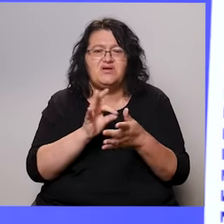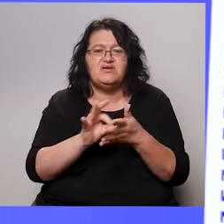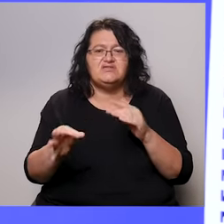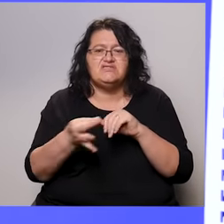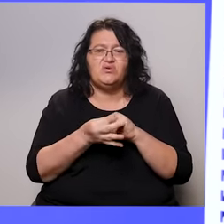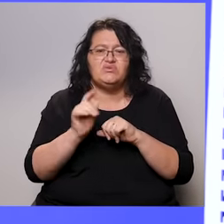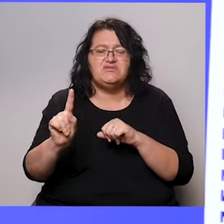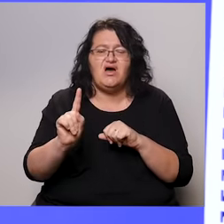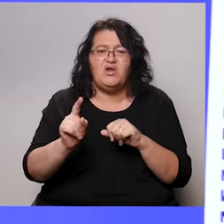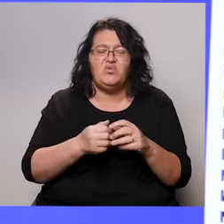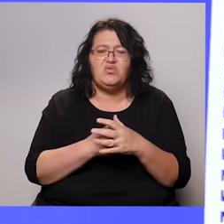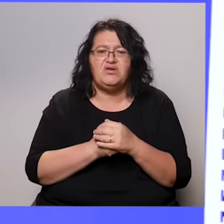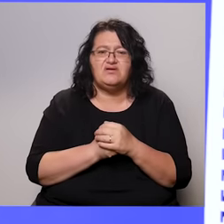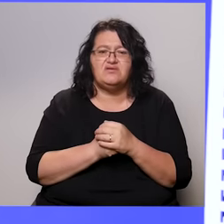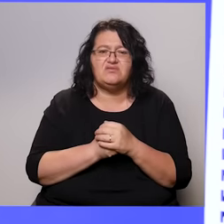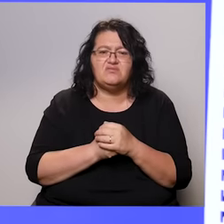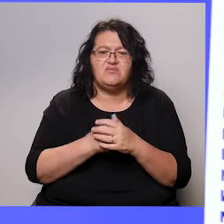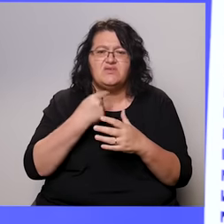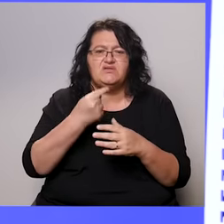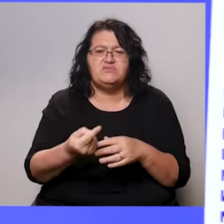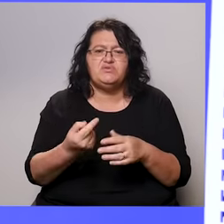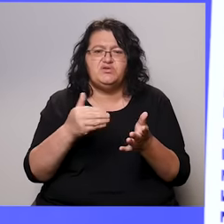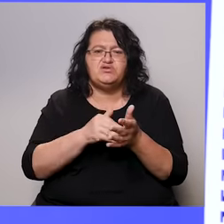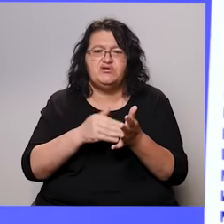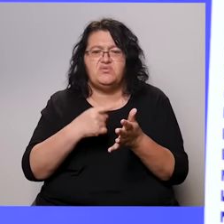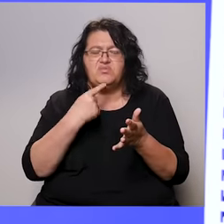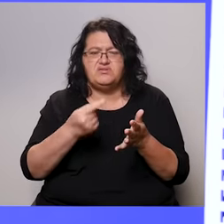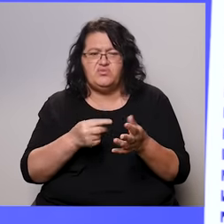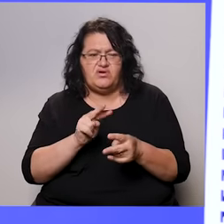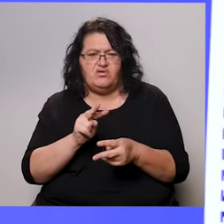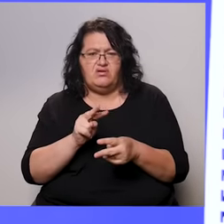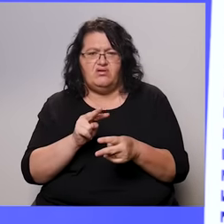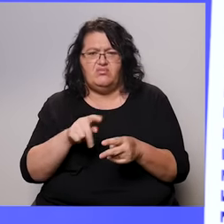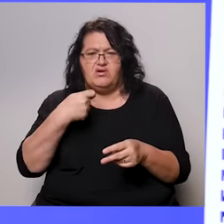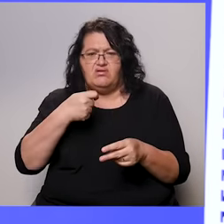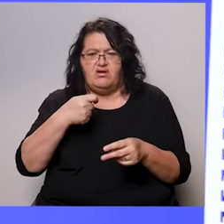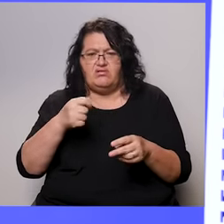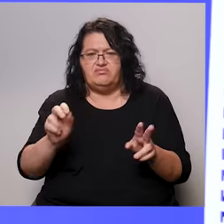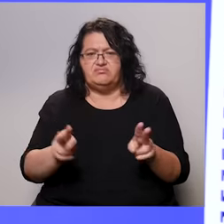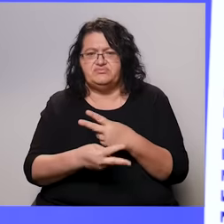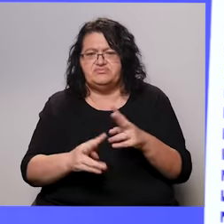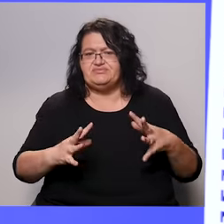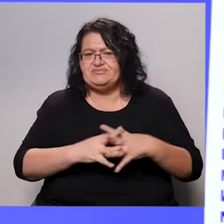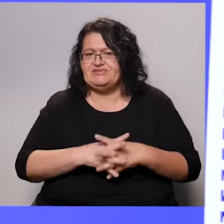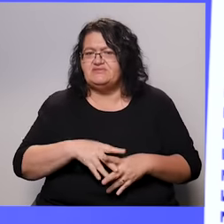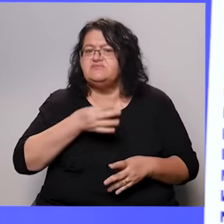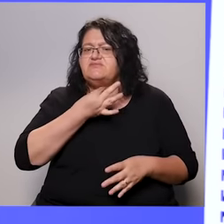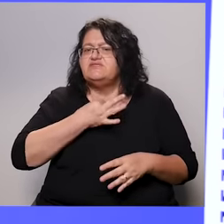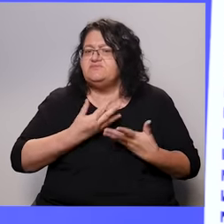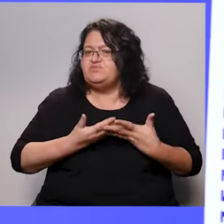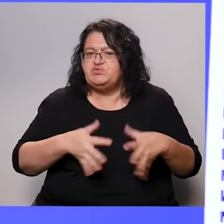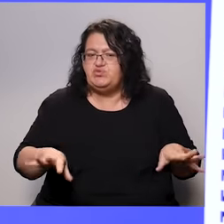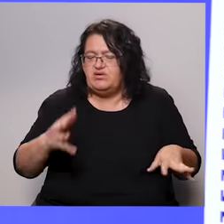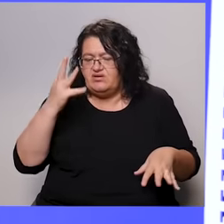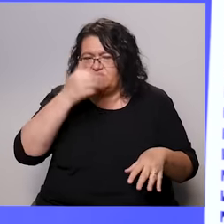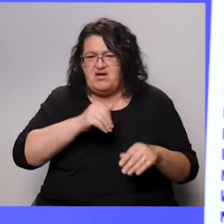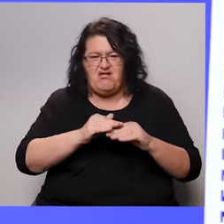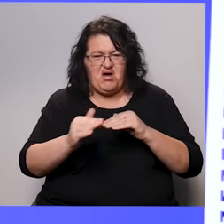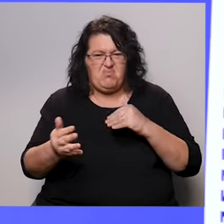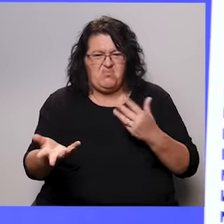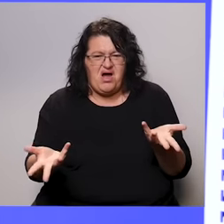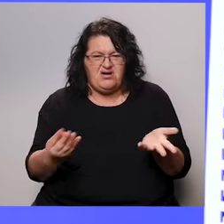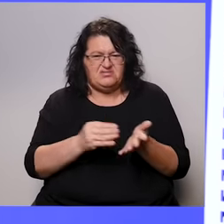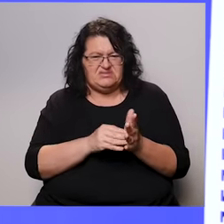lui. Și îmi zice ce are de zis și eu n-am mai avut nici poftă de mâncare. Când am văzut, zic, nici mediu potrivit. Eram